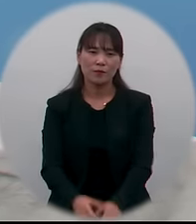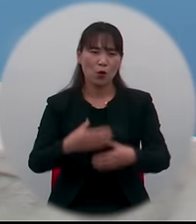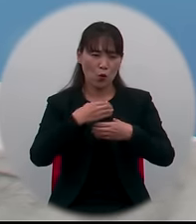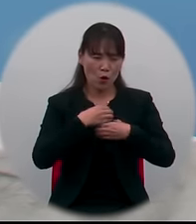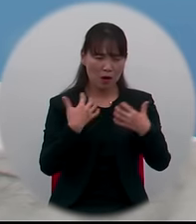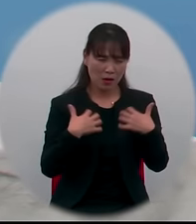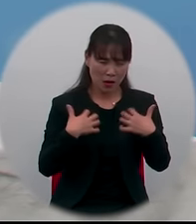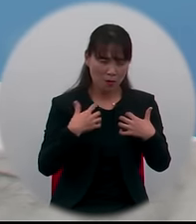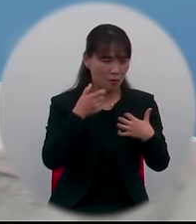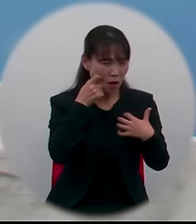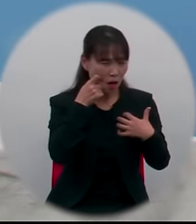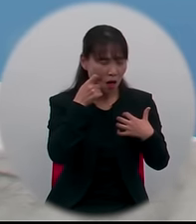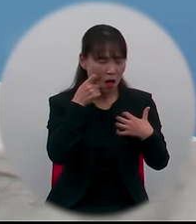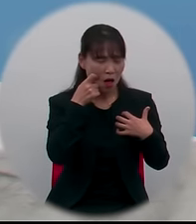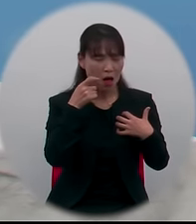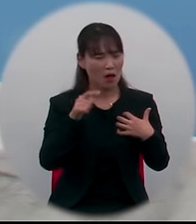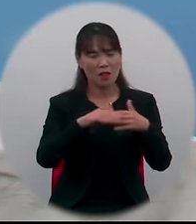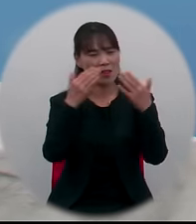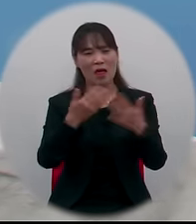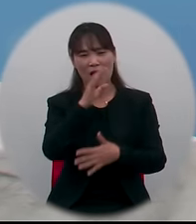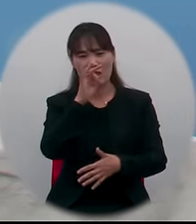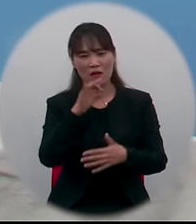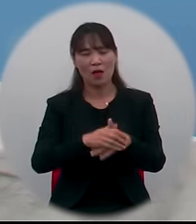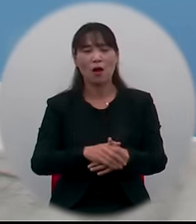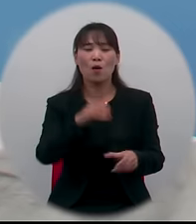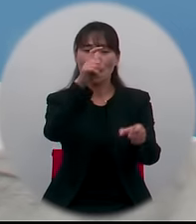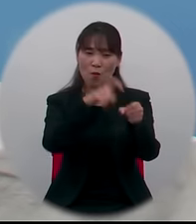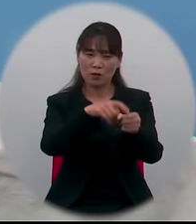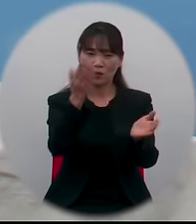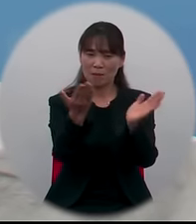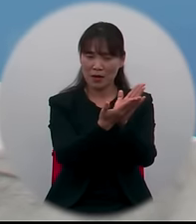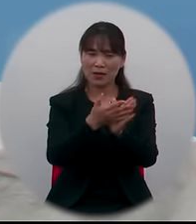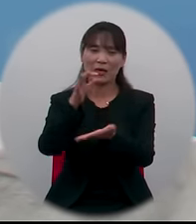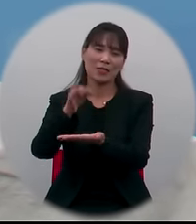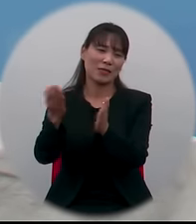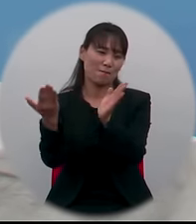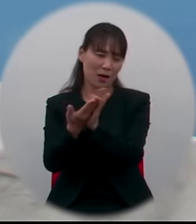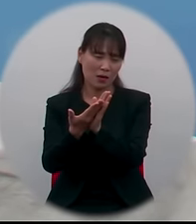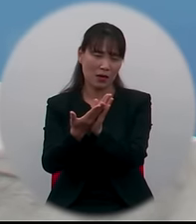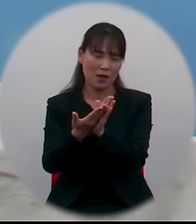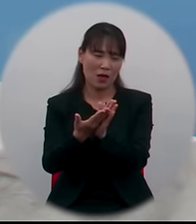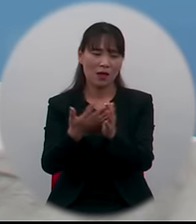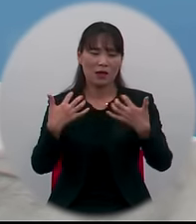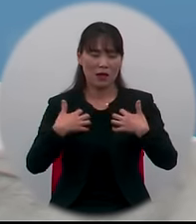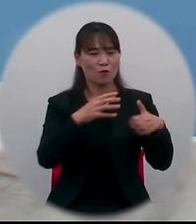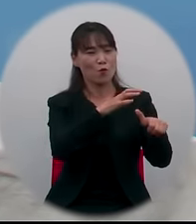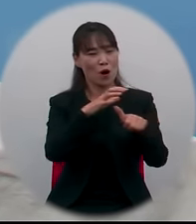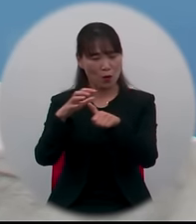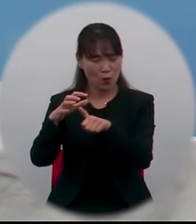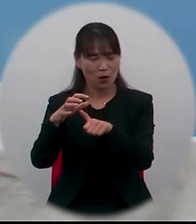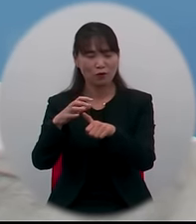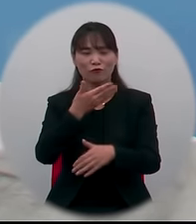있겠어요 그런데 자 위험한 게임 못 하게 하는 것만의 능사가 아니라 목적에 맞게 가치에 맞게 게임을 활용하는 것도 매우